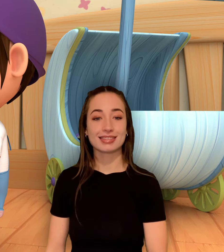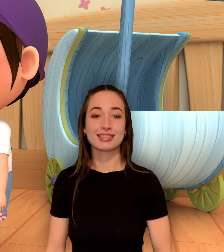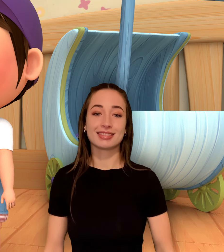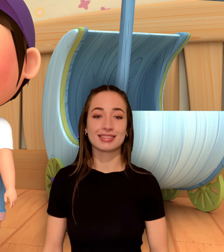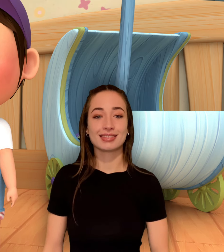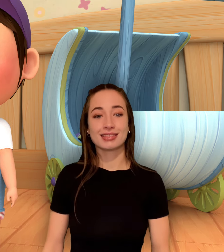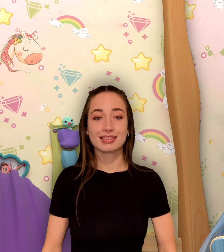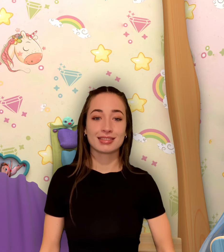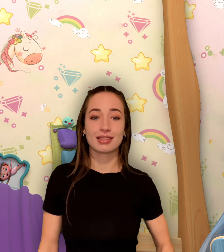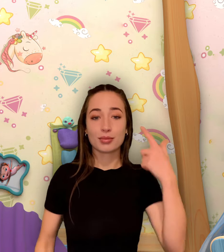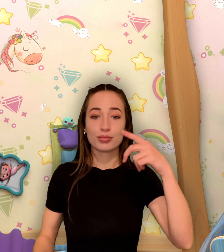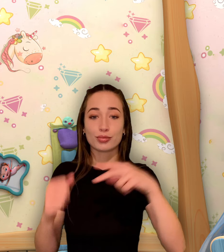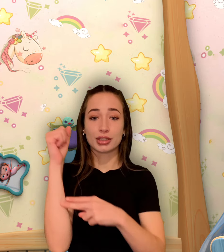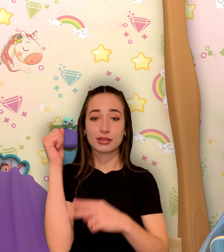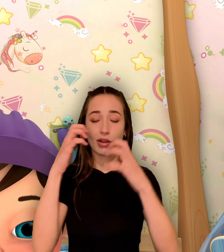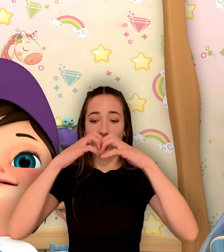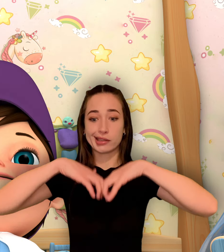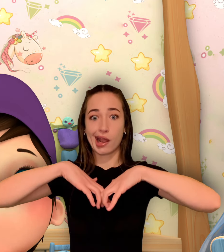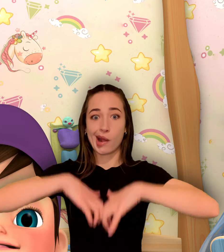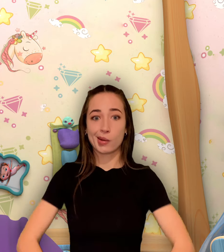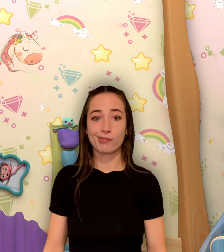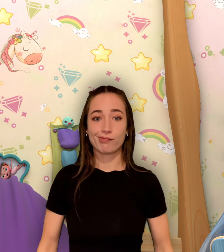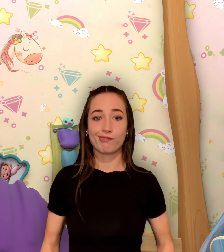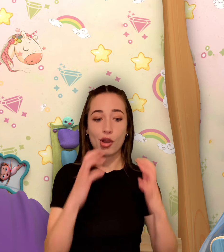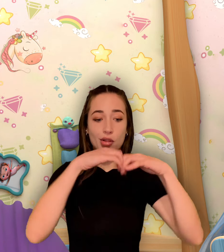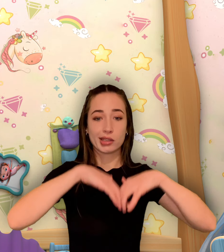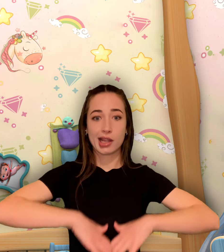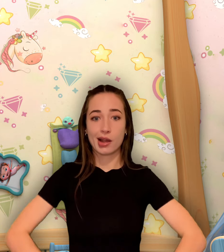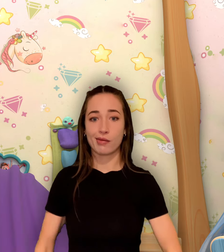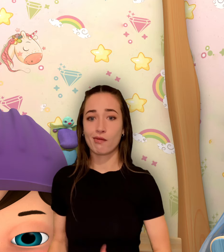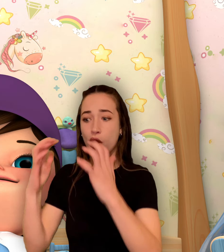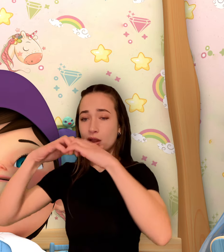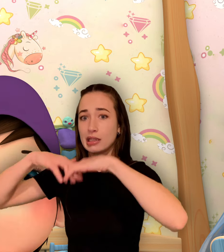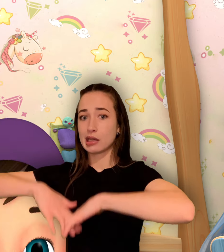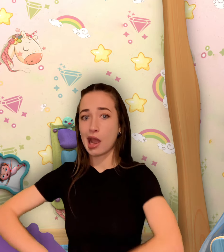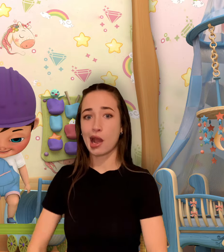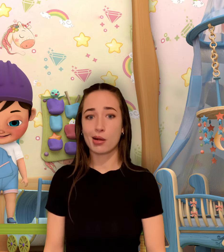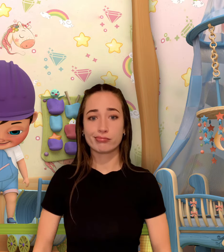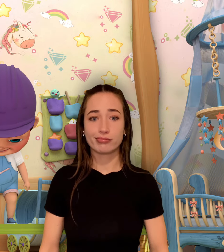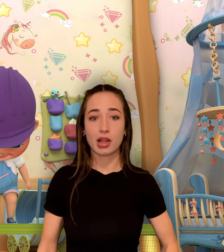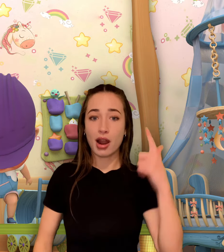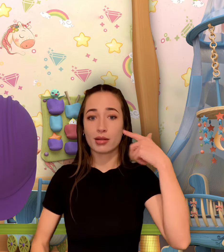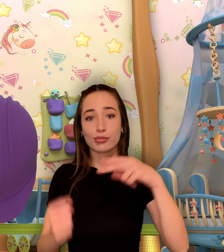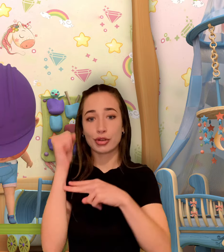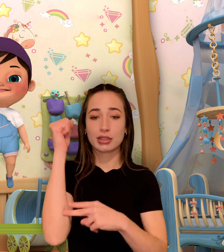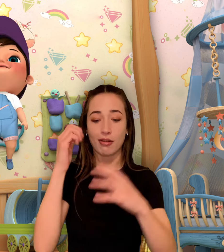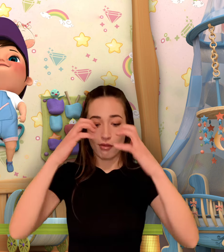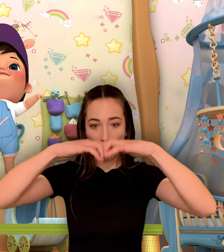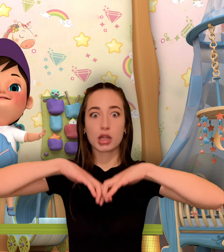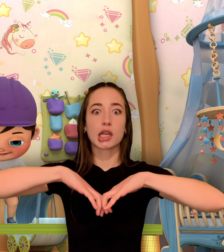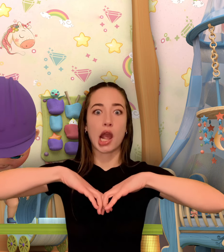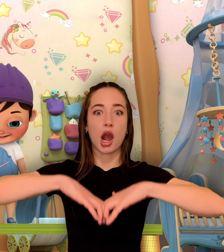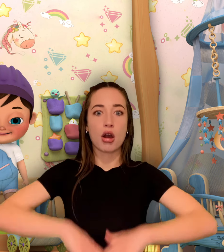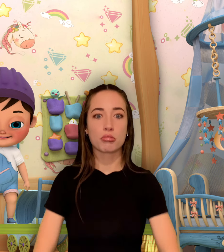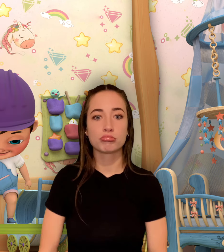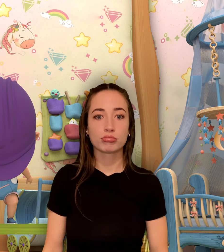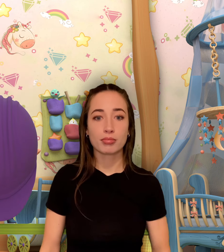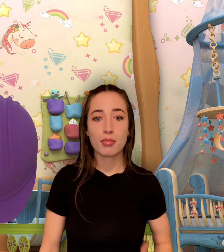ましょうロンドン橋が落ちる落ちる落ちるロンドン橋が